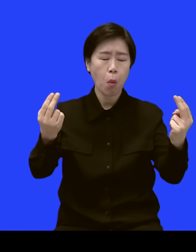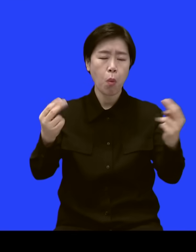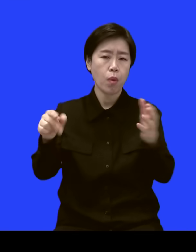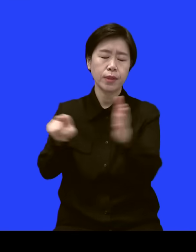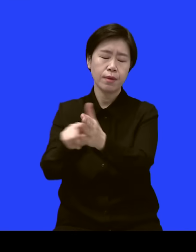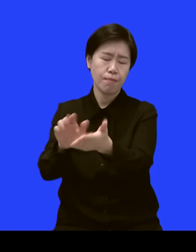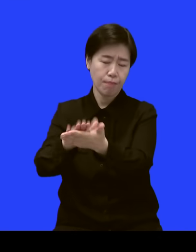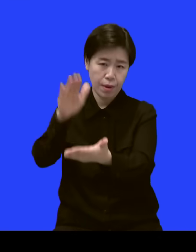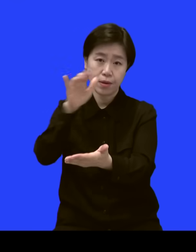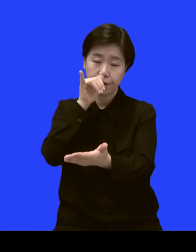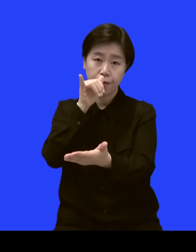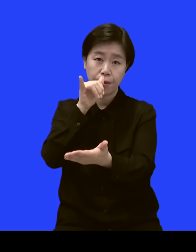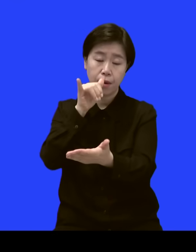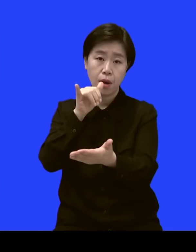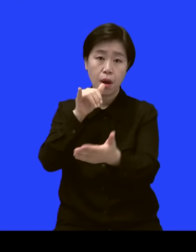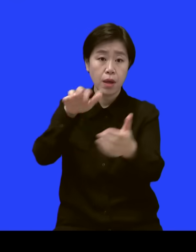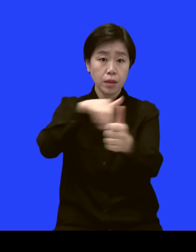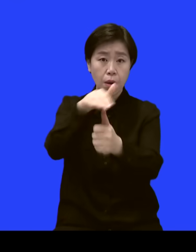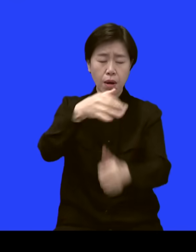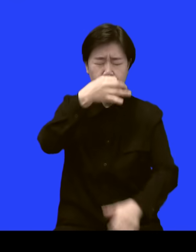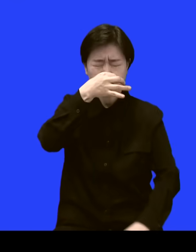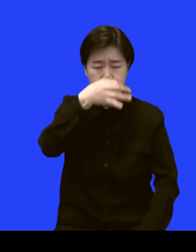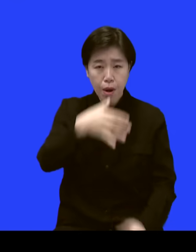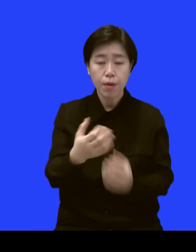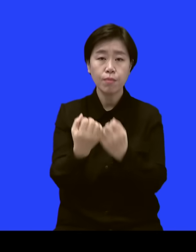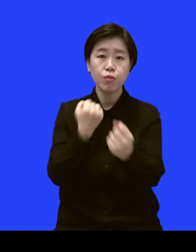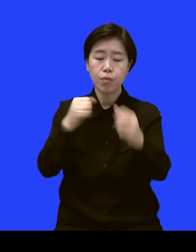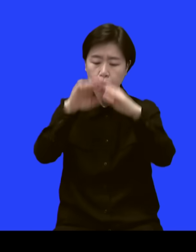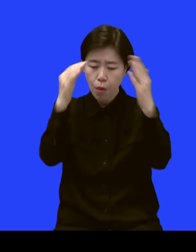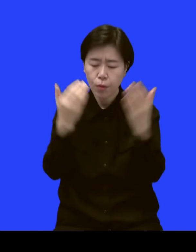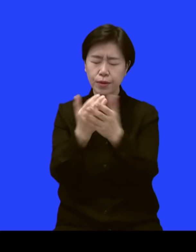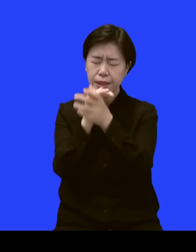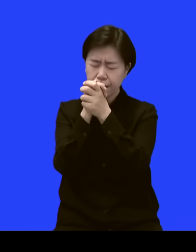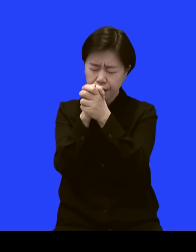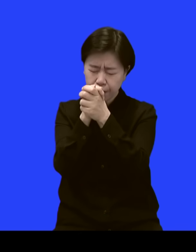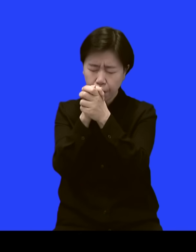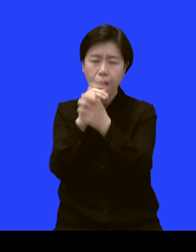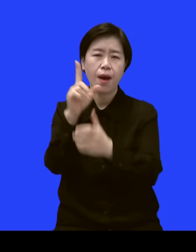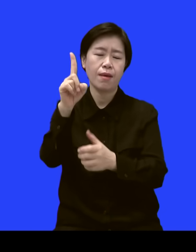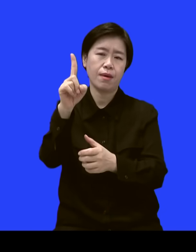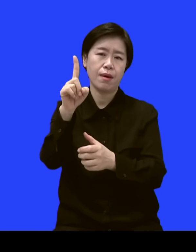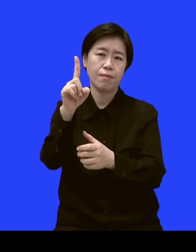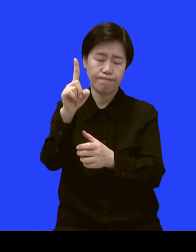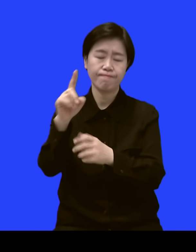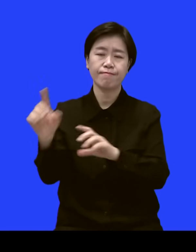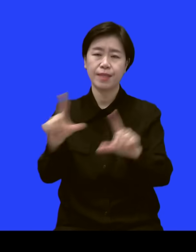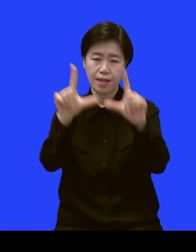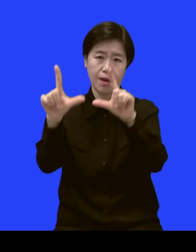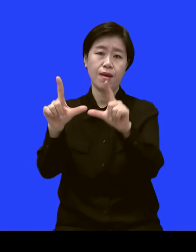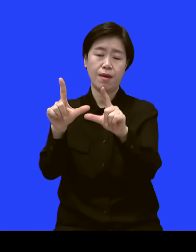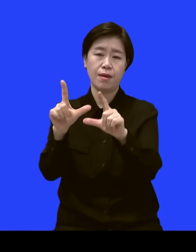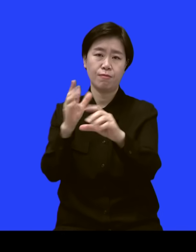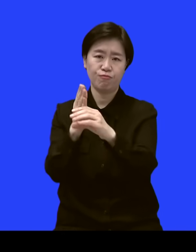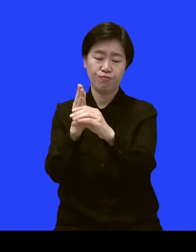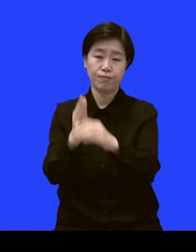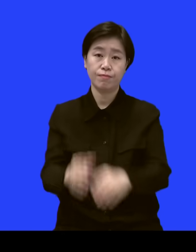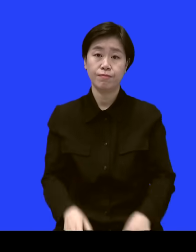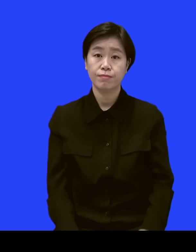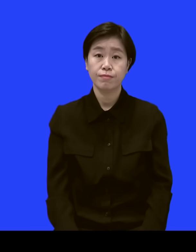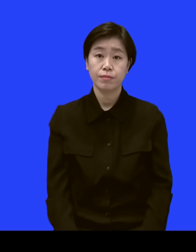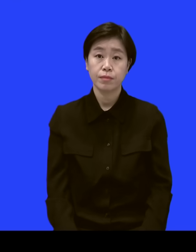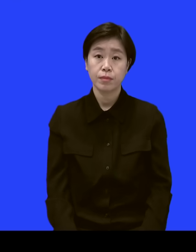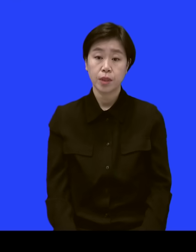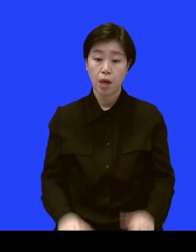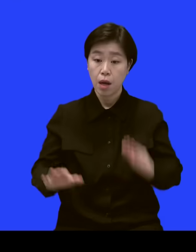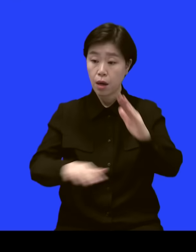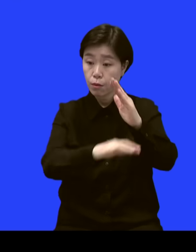그 모든 힘든 상황들을 신앙으로 이겨내신 분이고 저희 엄마가 저희 집안의 첫 믿음의